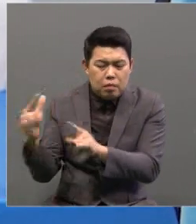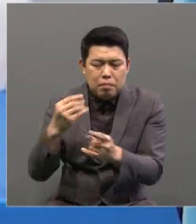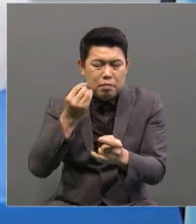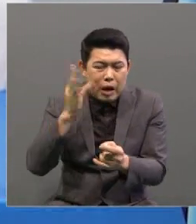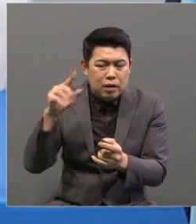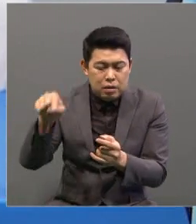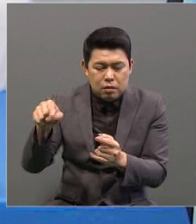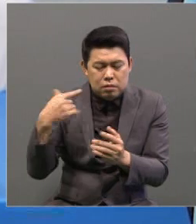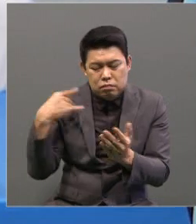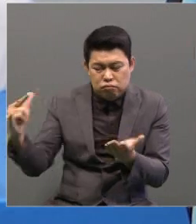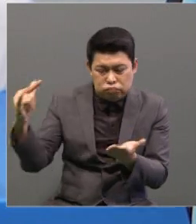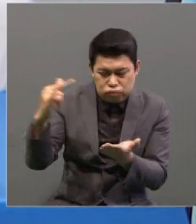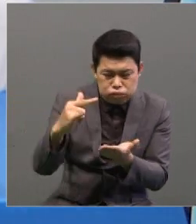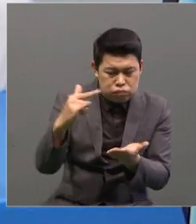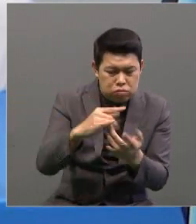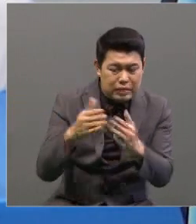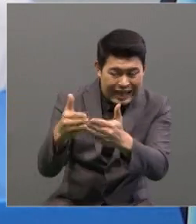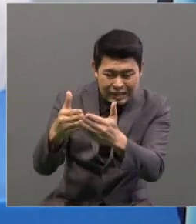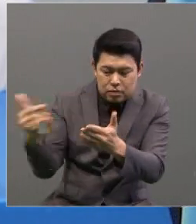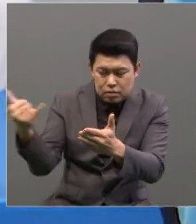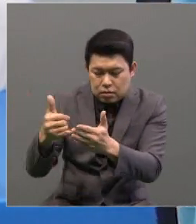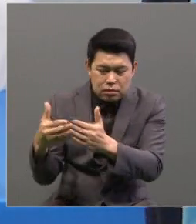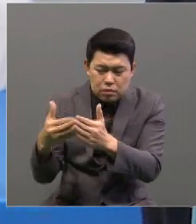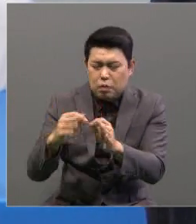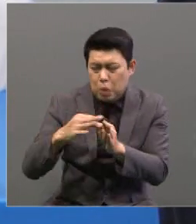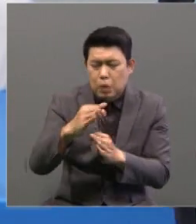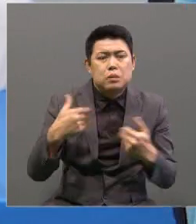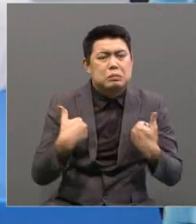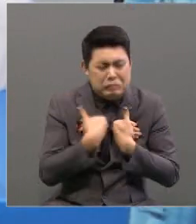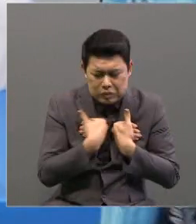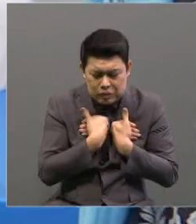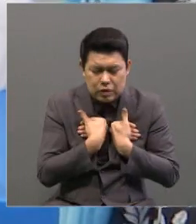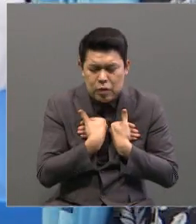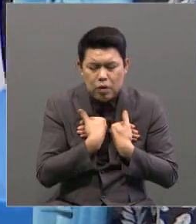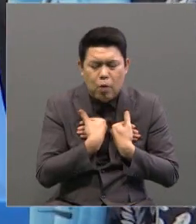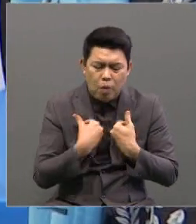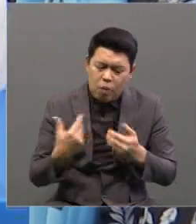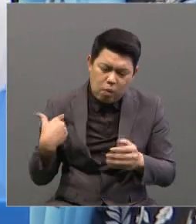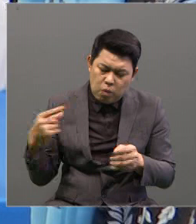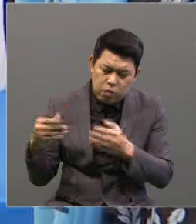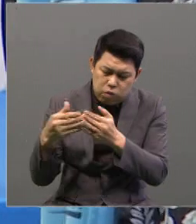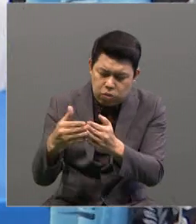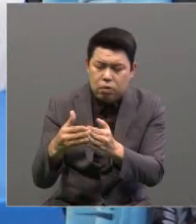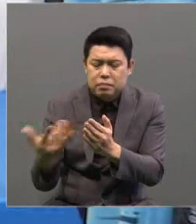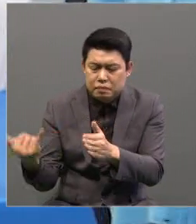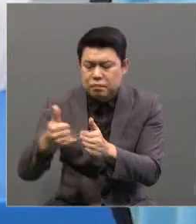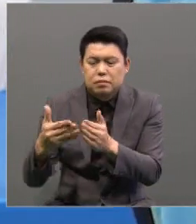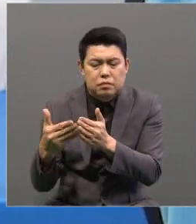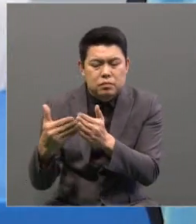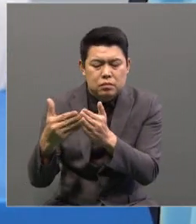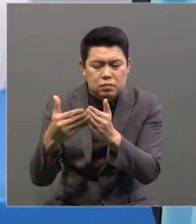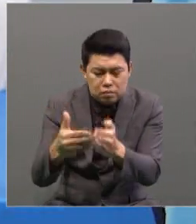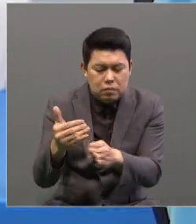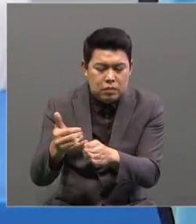ที่บักที่สุดานจนมาถึงที่ท่าเรือระยะทางขึ้นเหนื่อยมากครับเหนื่อยแบบเหนื่อยสะสมเรื่อยๆพอได้ขึ้นเรือพอลงจ